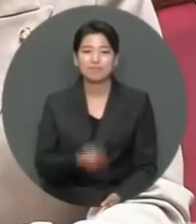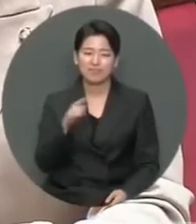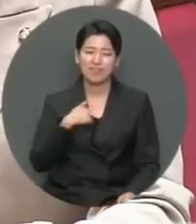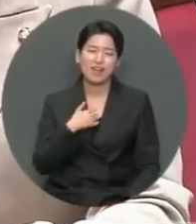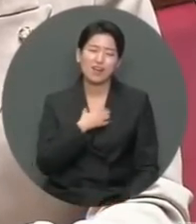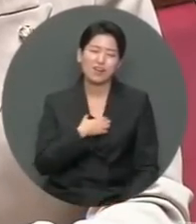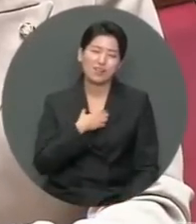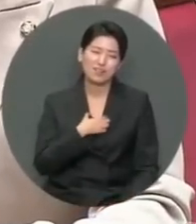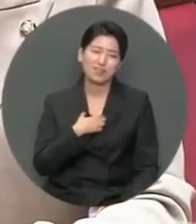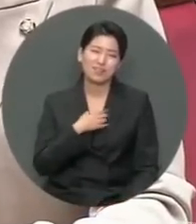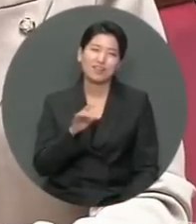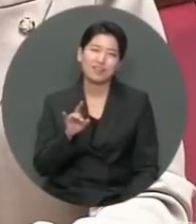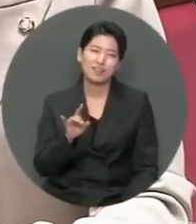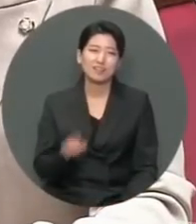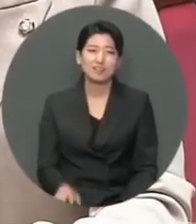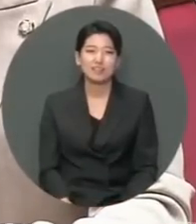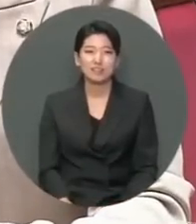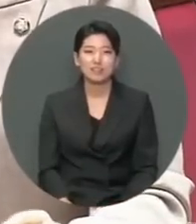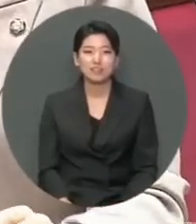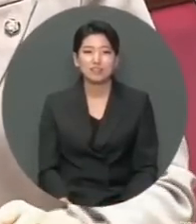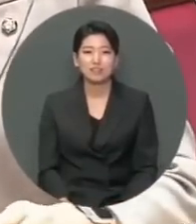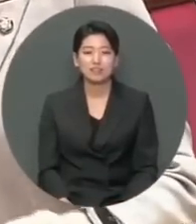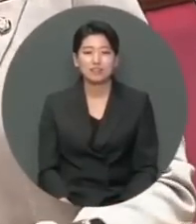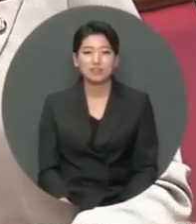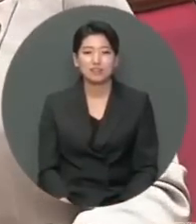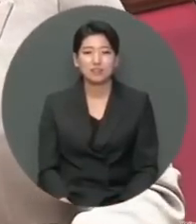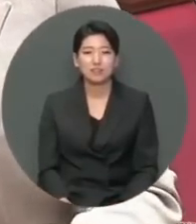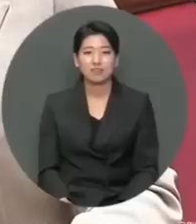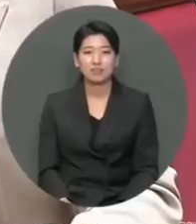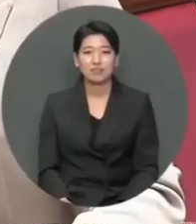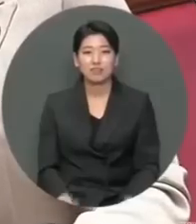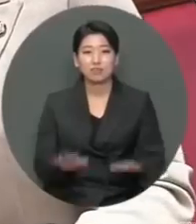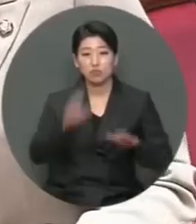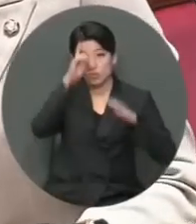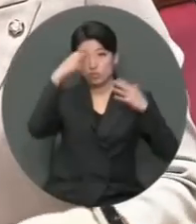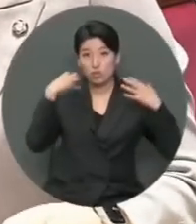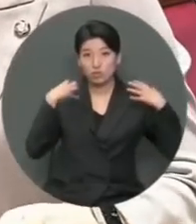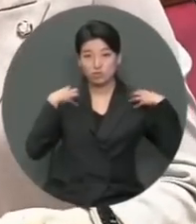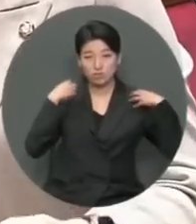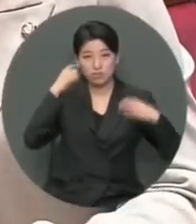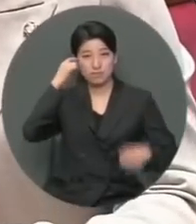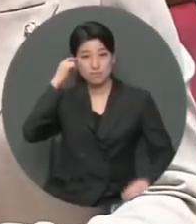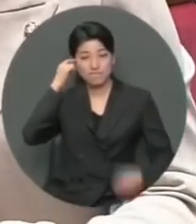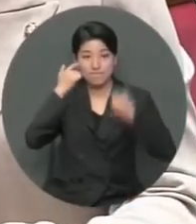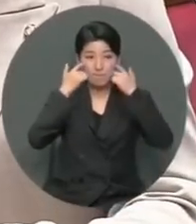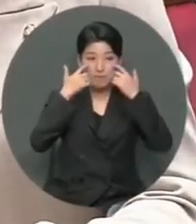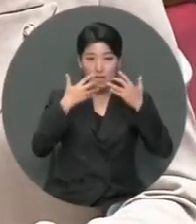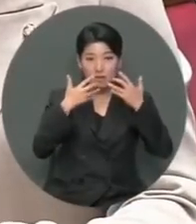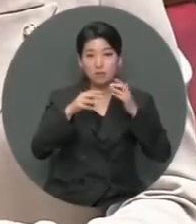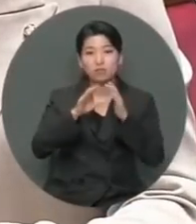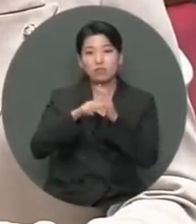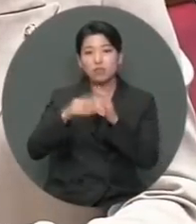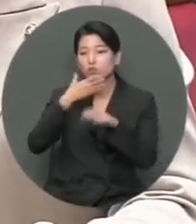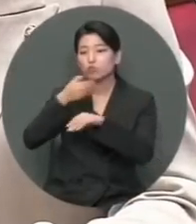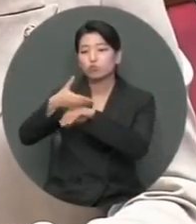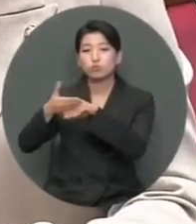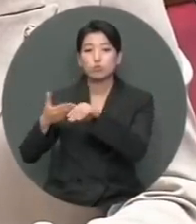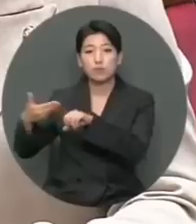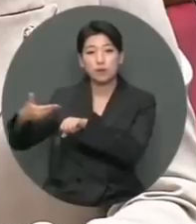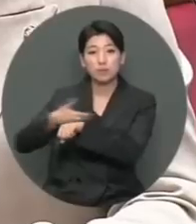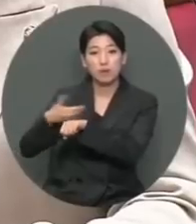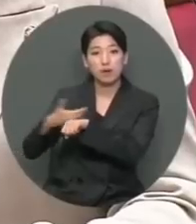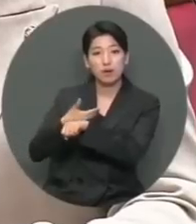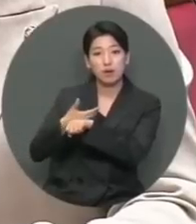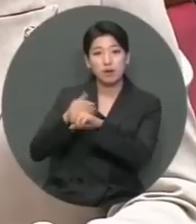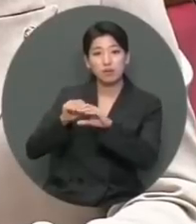있어서 그렇습니다. 네. 우리 정부의 의지만 있으면 후쿠시마 수산물 수입 금지가 유지될 수